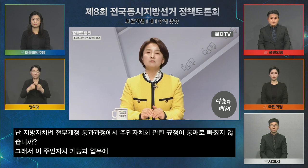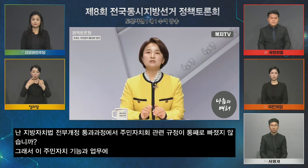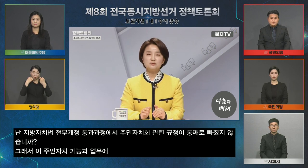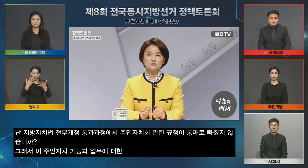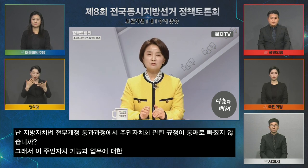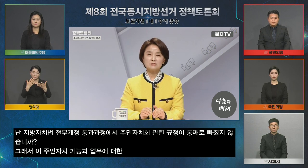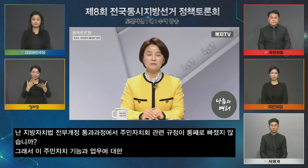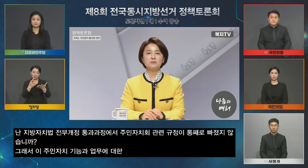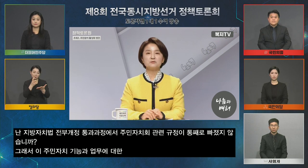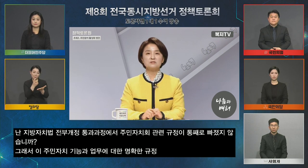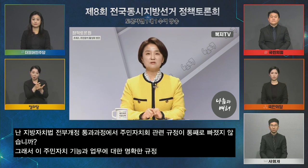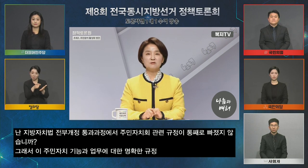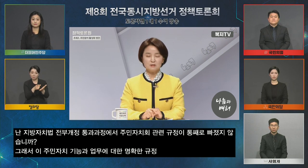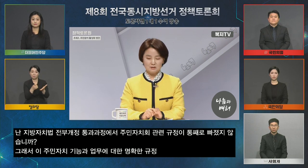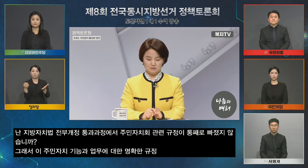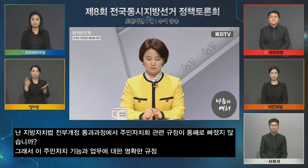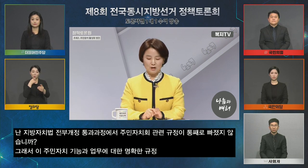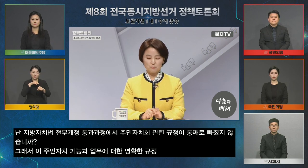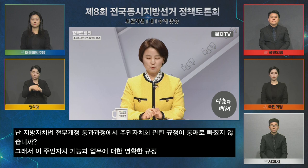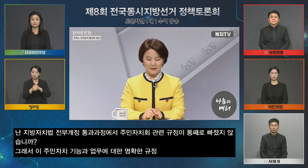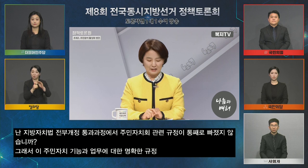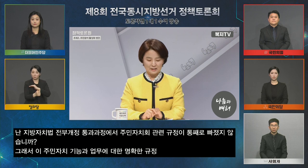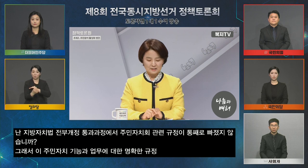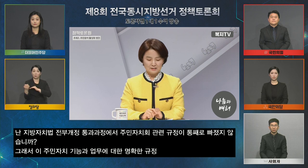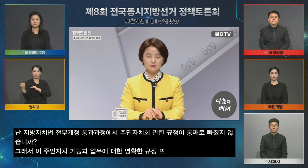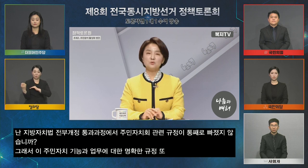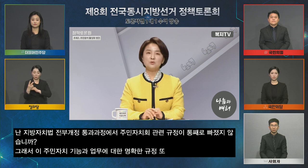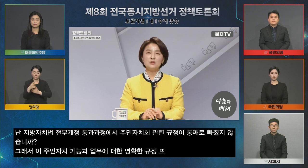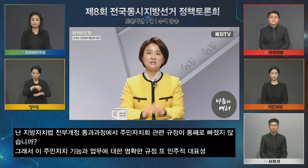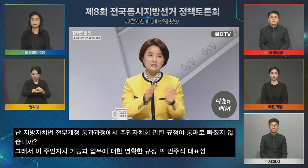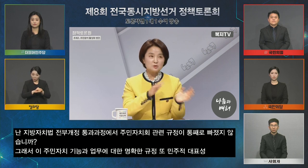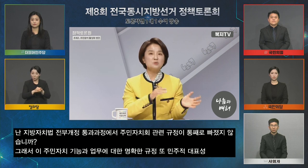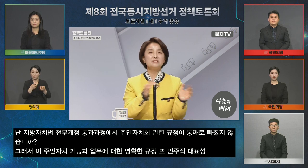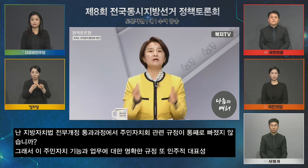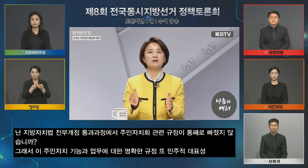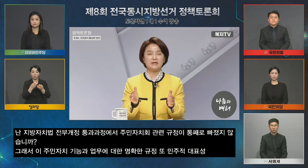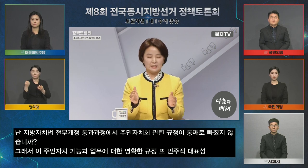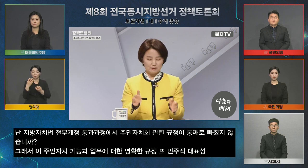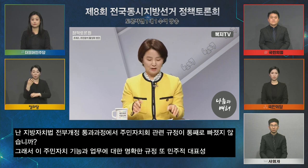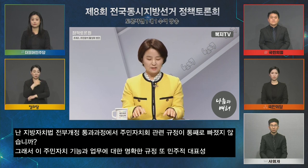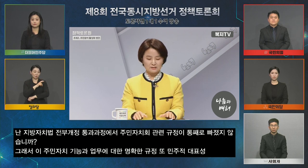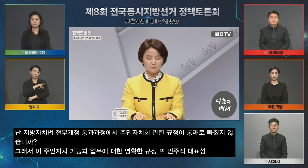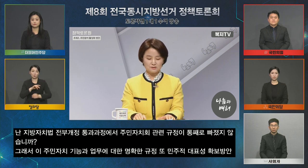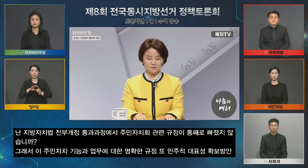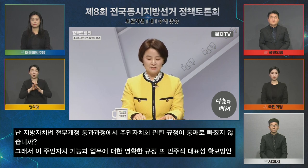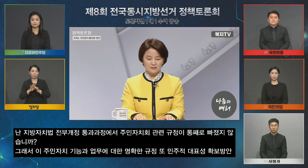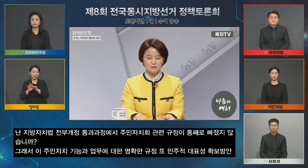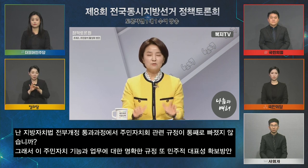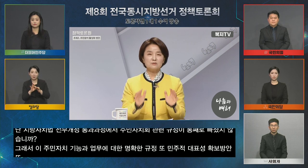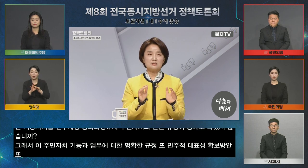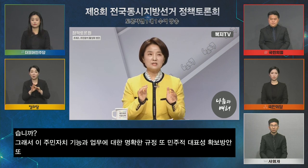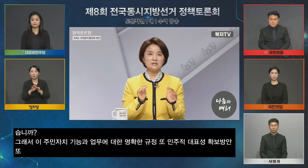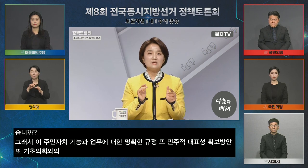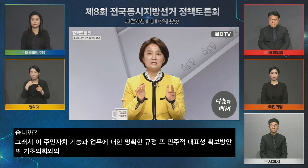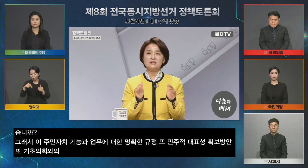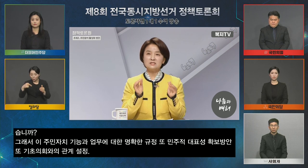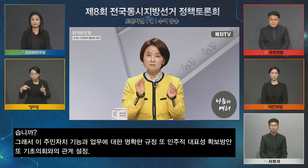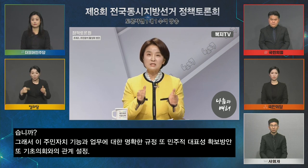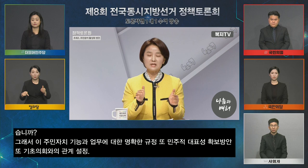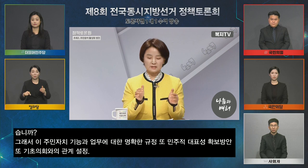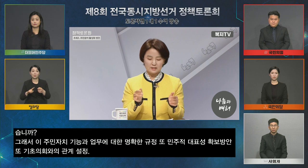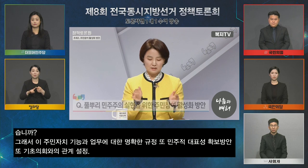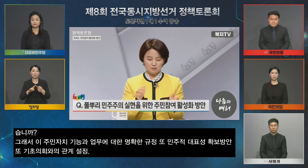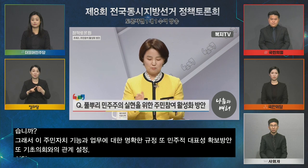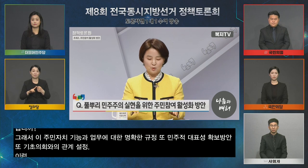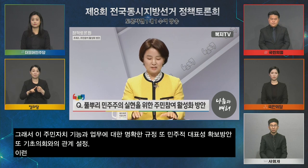또 민주적 대표성 확보 방안 또 기초의회와의 관계 설정 이런 것들이 되게